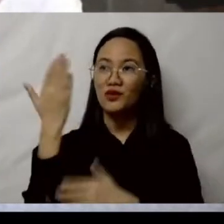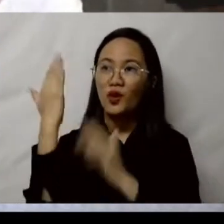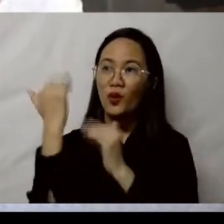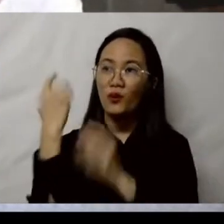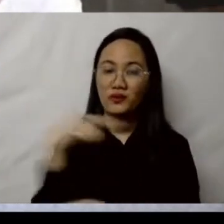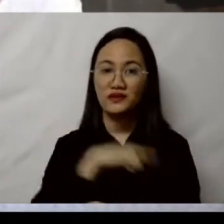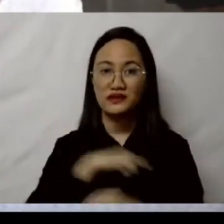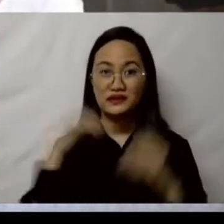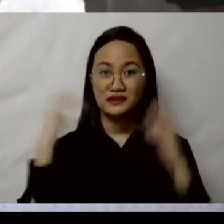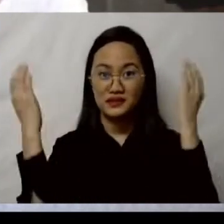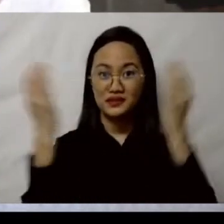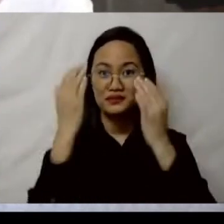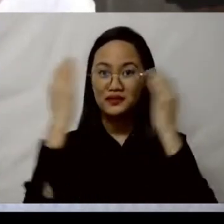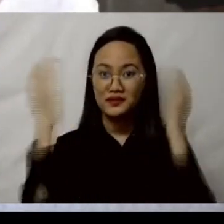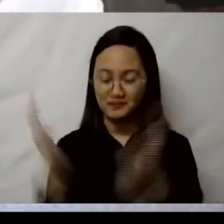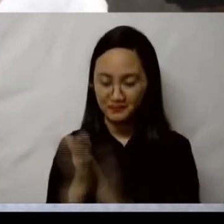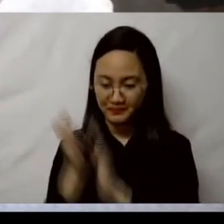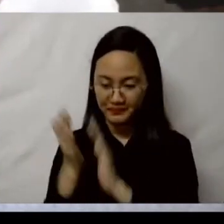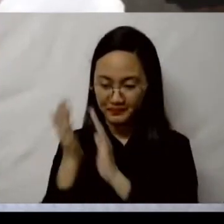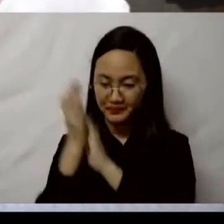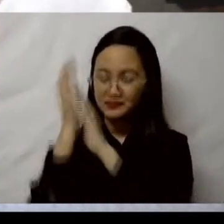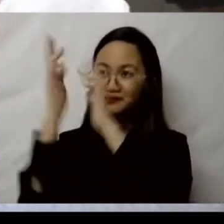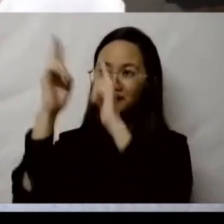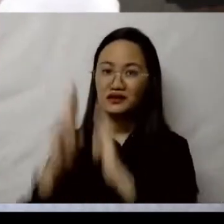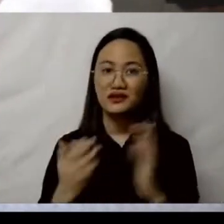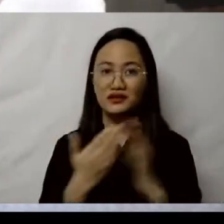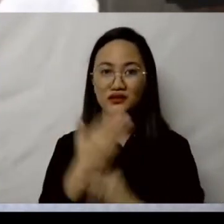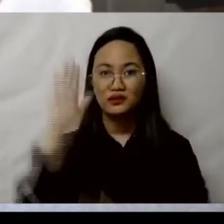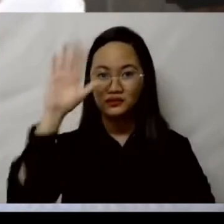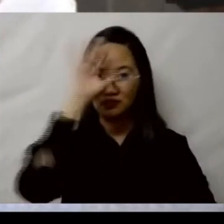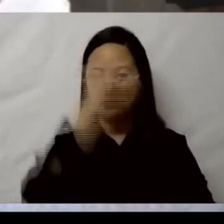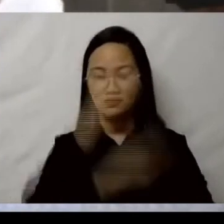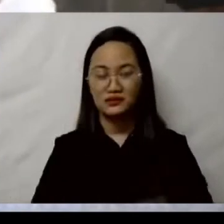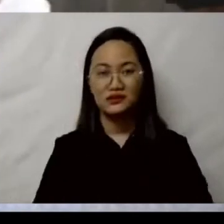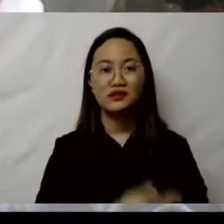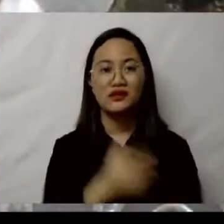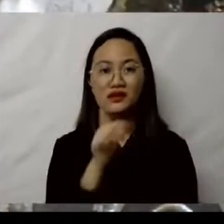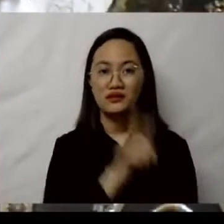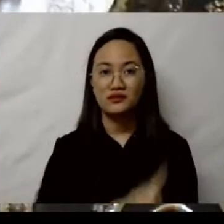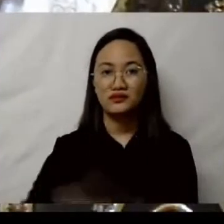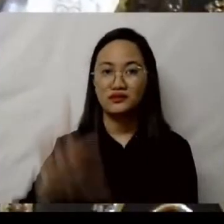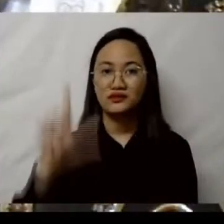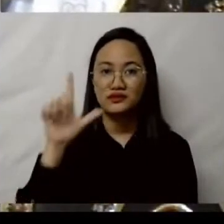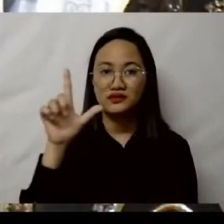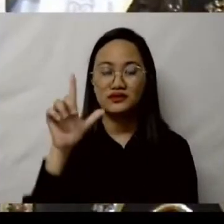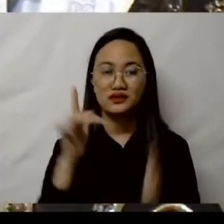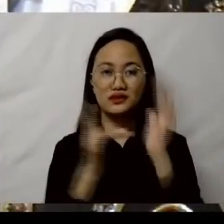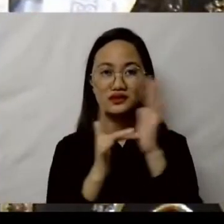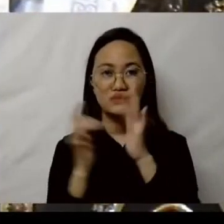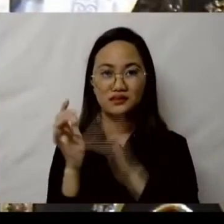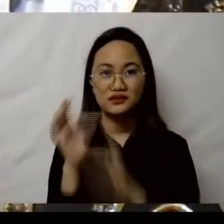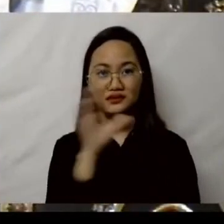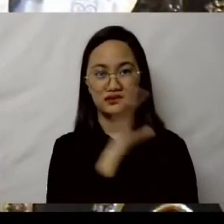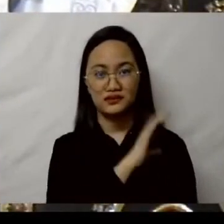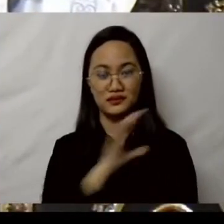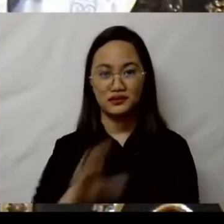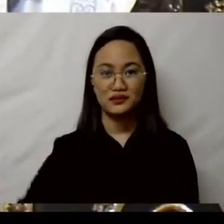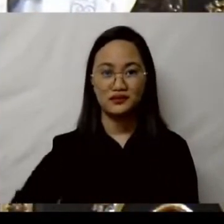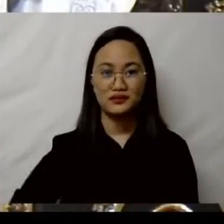ang pagpupuri sa ikararangal mo sa pamamagitan ng iyong anak na aming Panginoong Hesukristo.